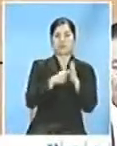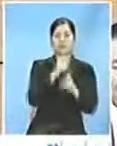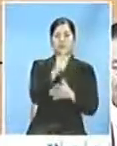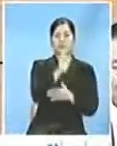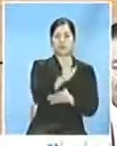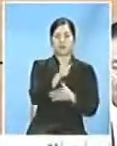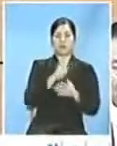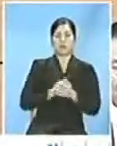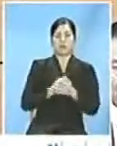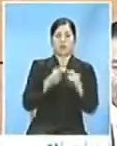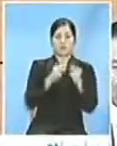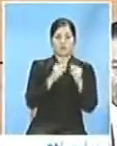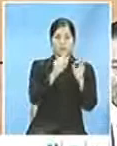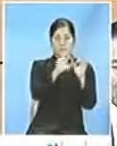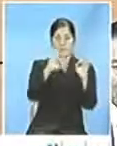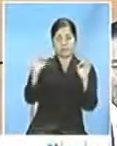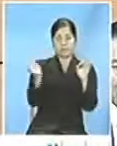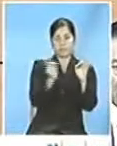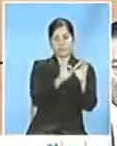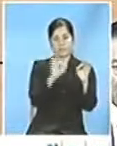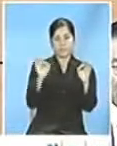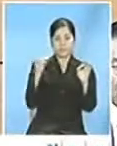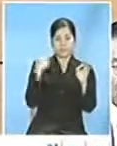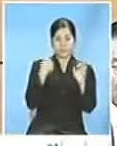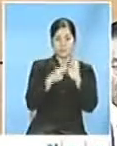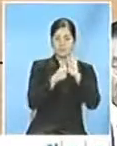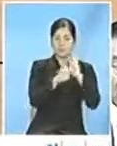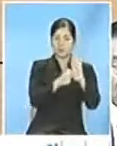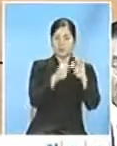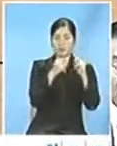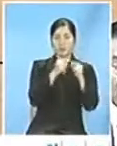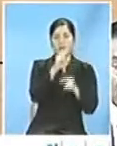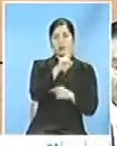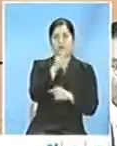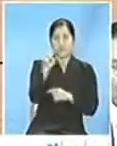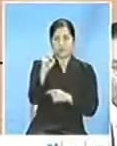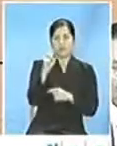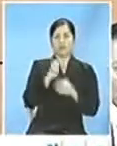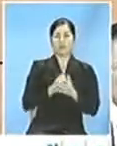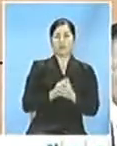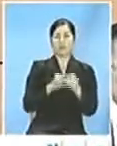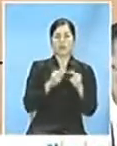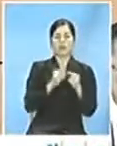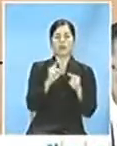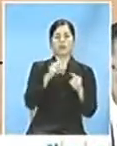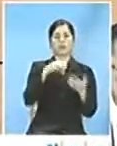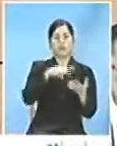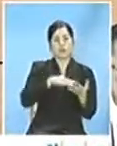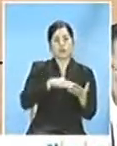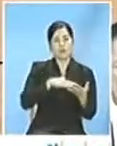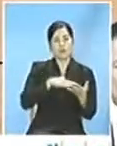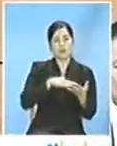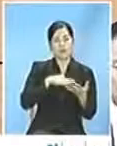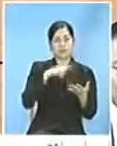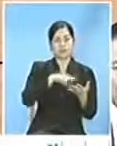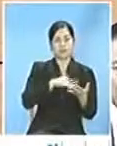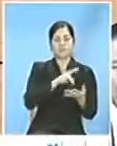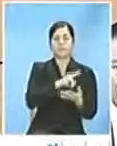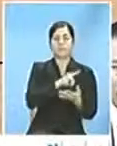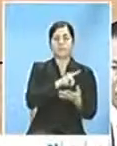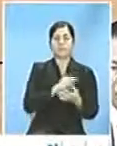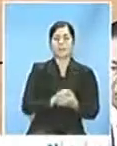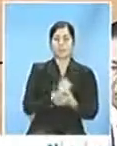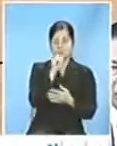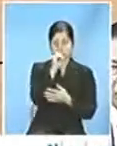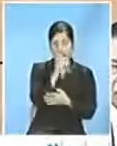าและเหตุผลที่ได้เสนอต่อสภานี้ด้วยความรู้สึกและคิดเอาเองว่านี่เป็นห